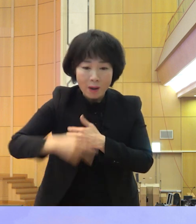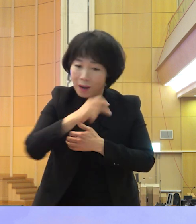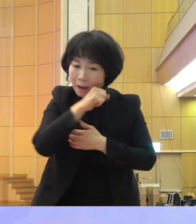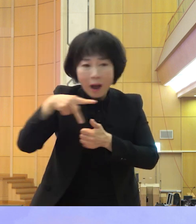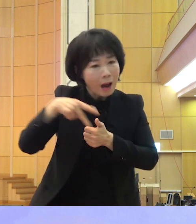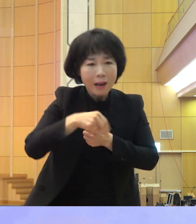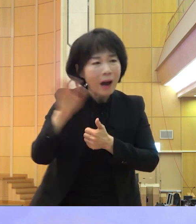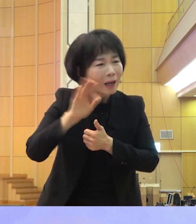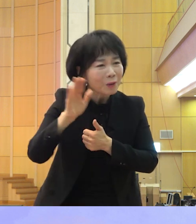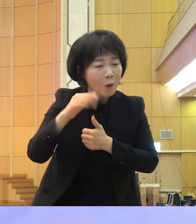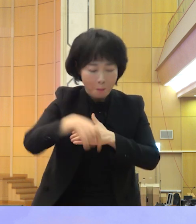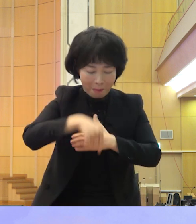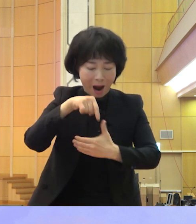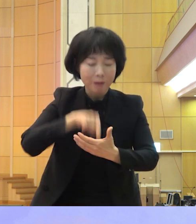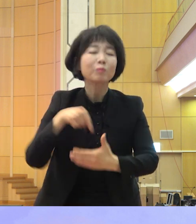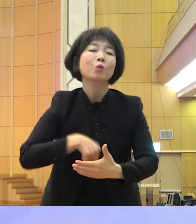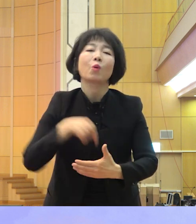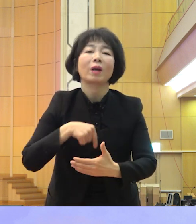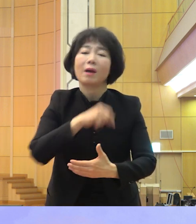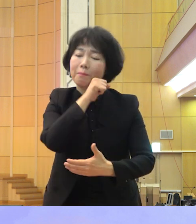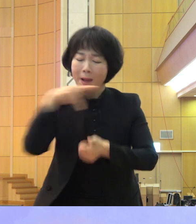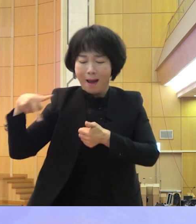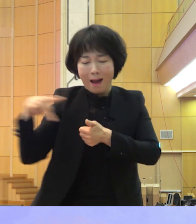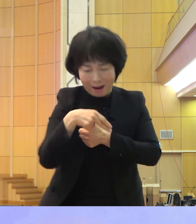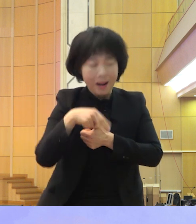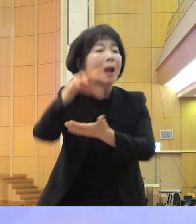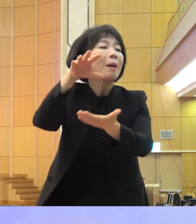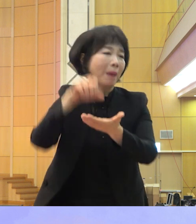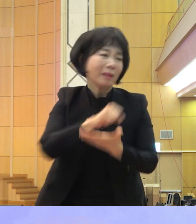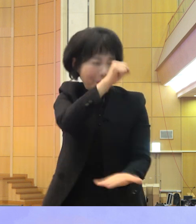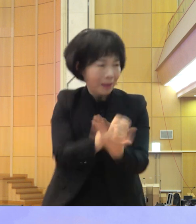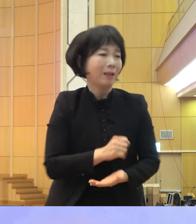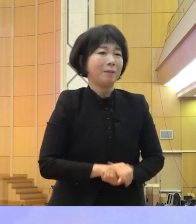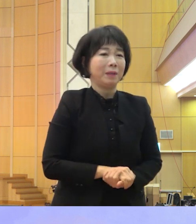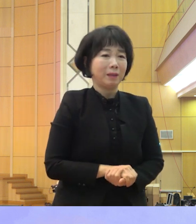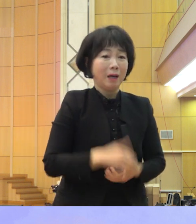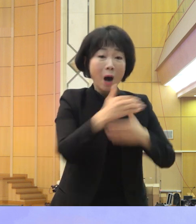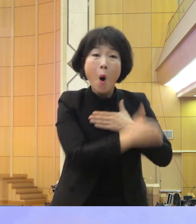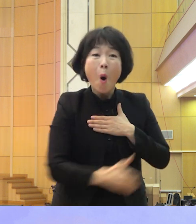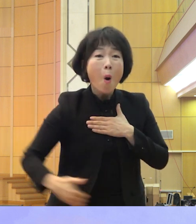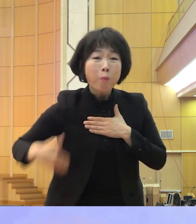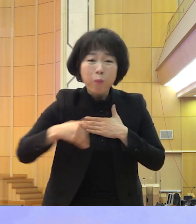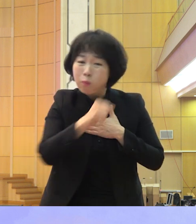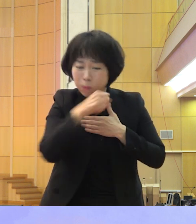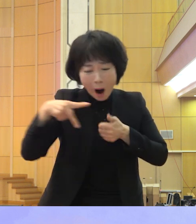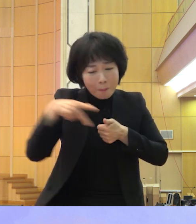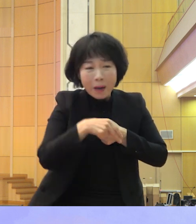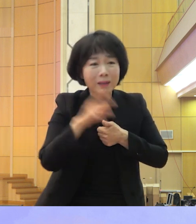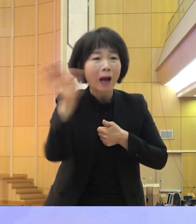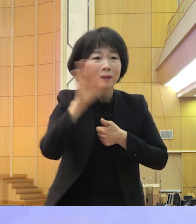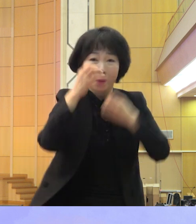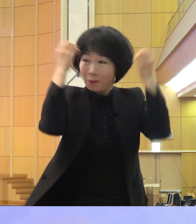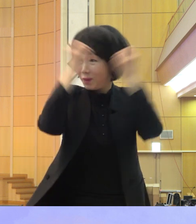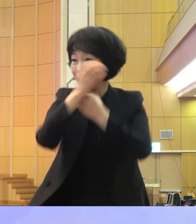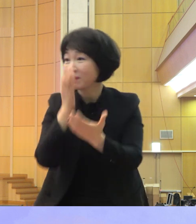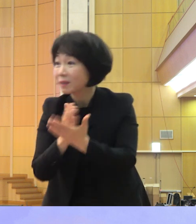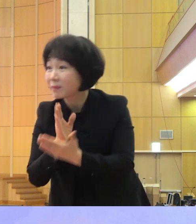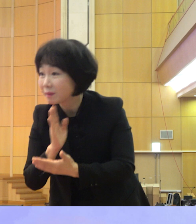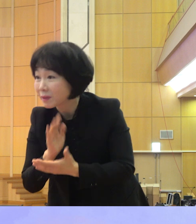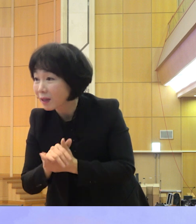거니까 육신적인 할례는 받을 필요가 없는데도 불구하고 몰라서 그랬든지